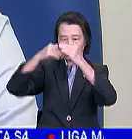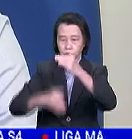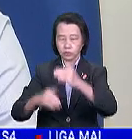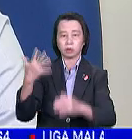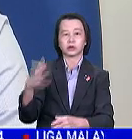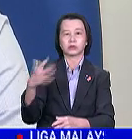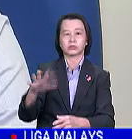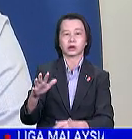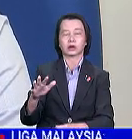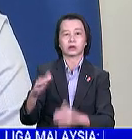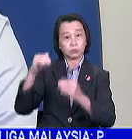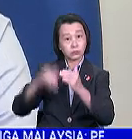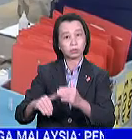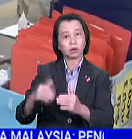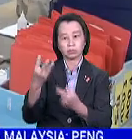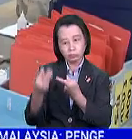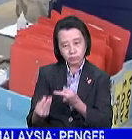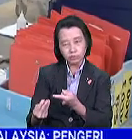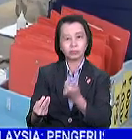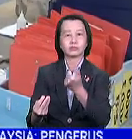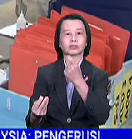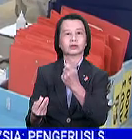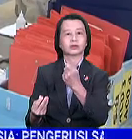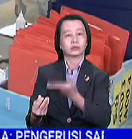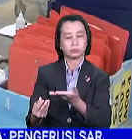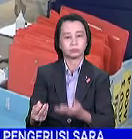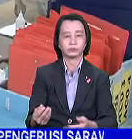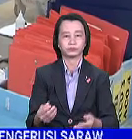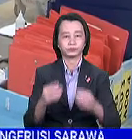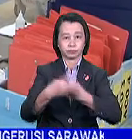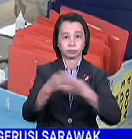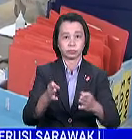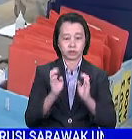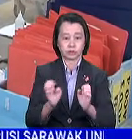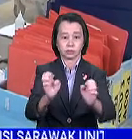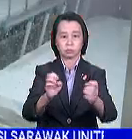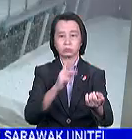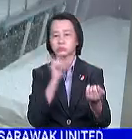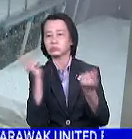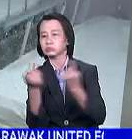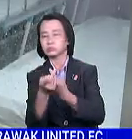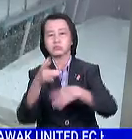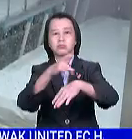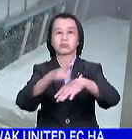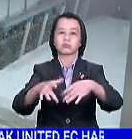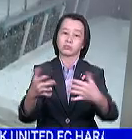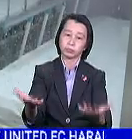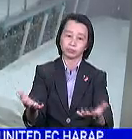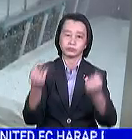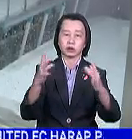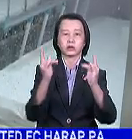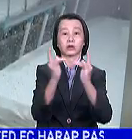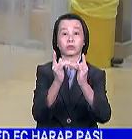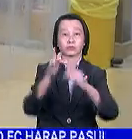daripada 15 kes kematian. Di wad kecemasan pula, keadaan agak lengang. Kebanyakan